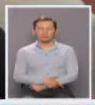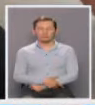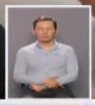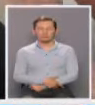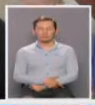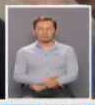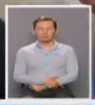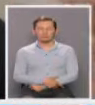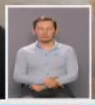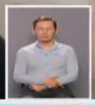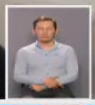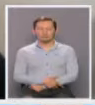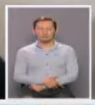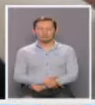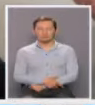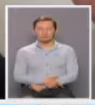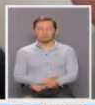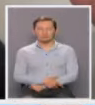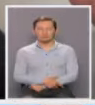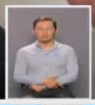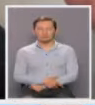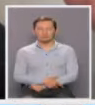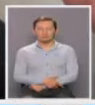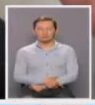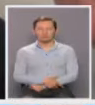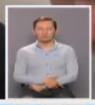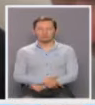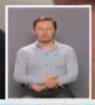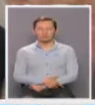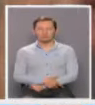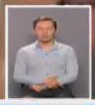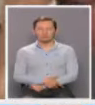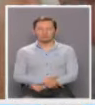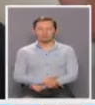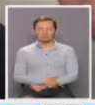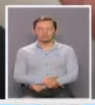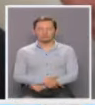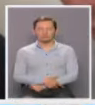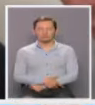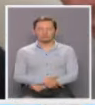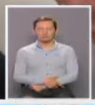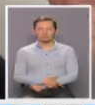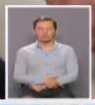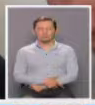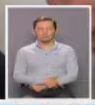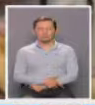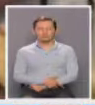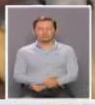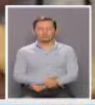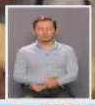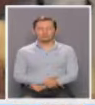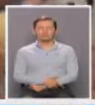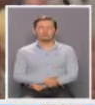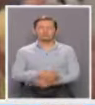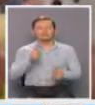бата алған азаматпын. Оның басты себебі мен еңбек сүйгіш болдым.